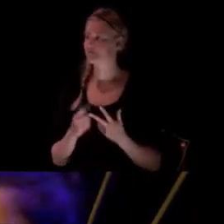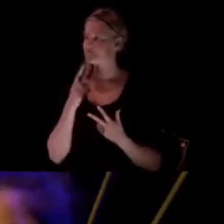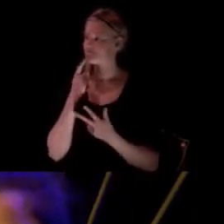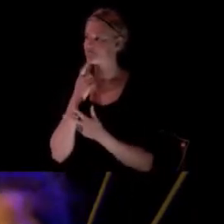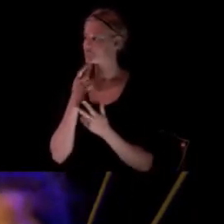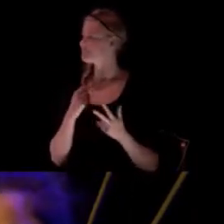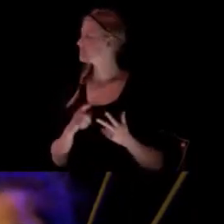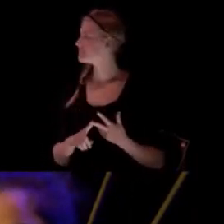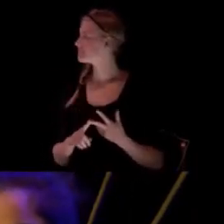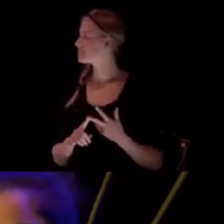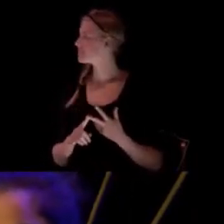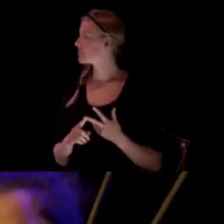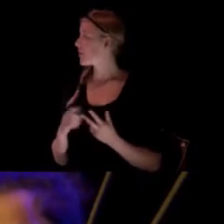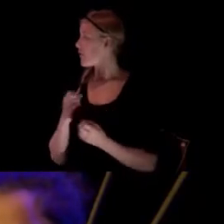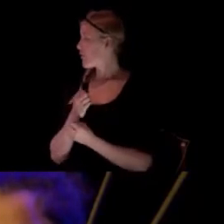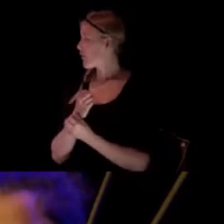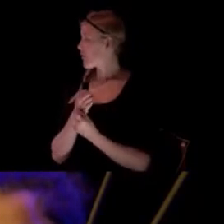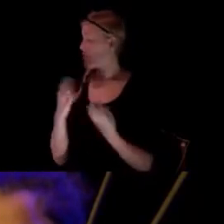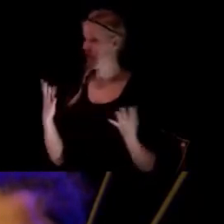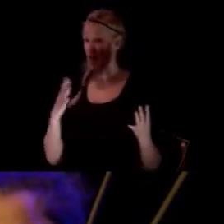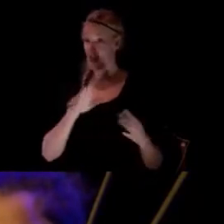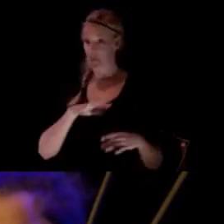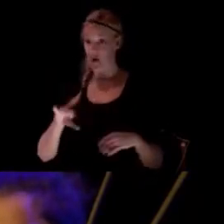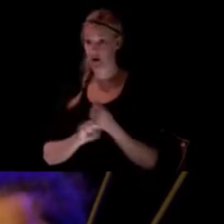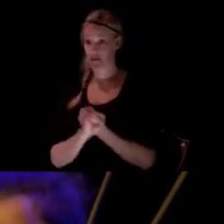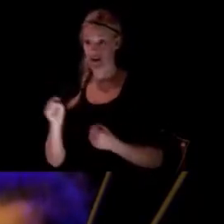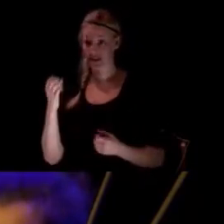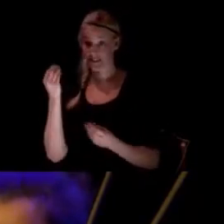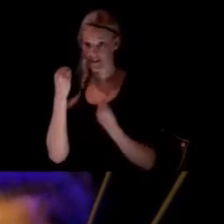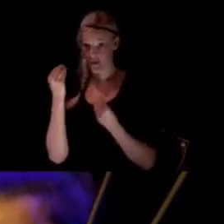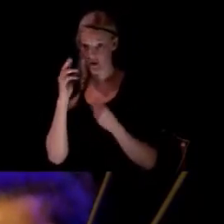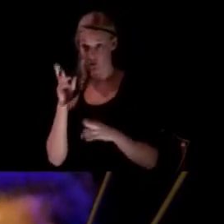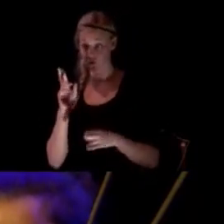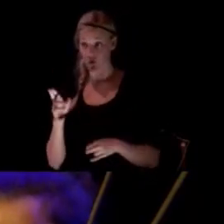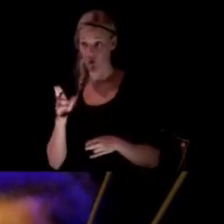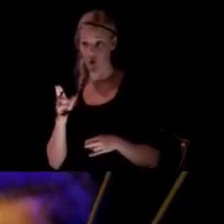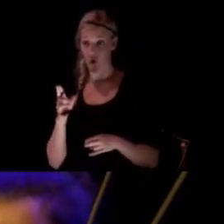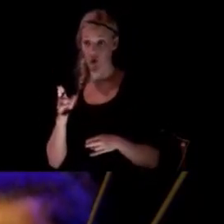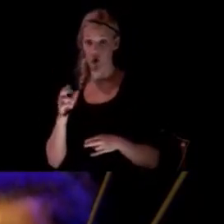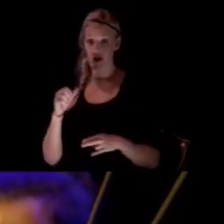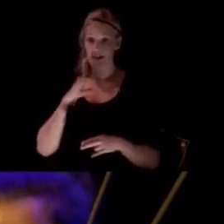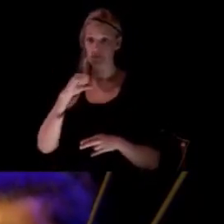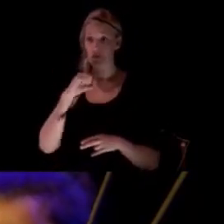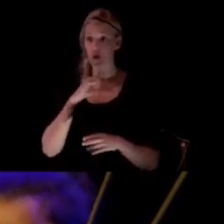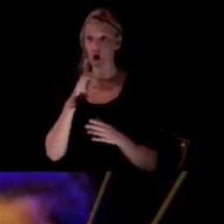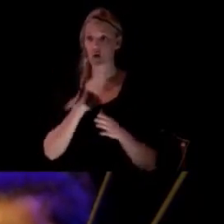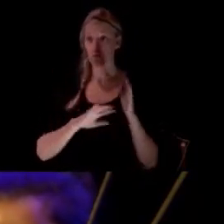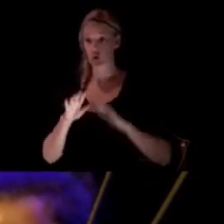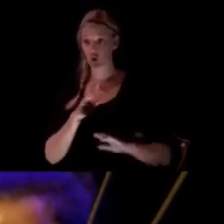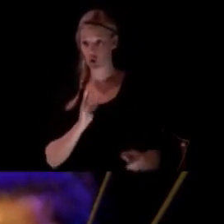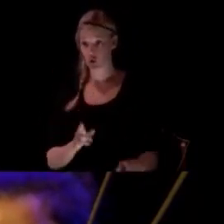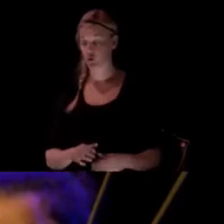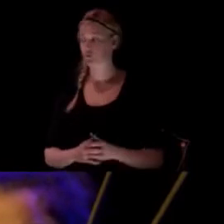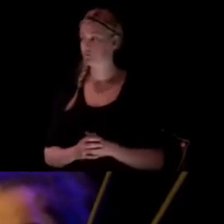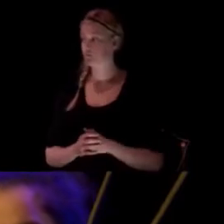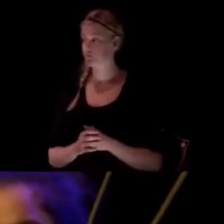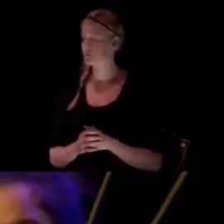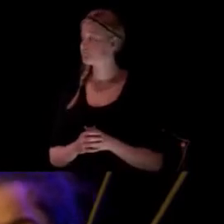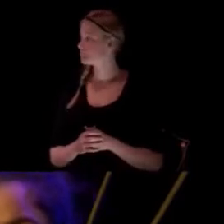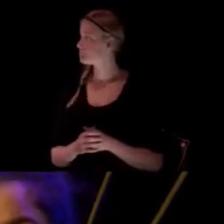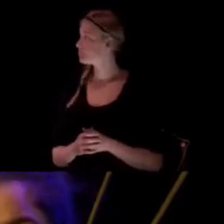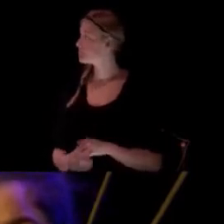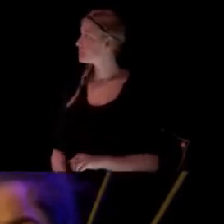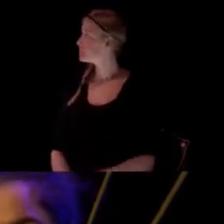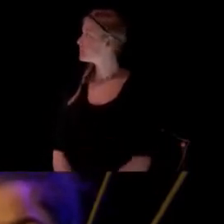Mm. Og så har du også har flere av dere barnevernerfaring og, ja. Og kriminalomsorgerfaring. Ja.